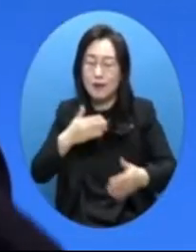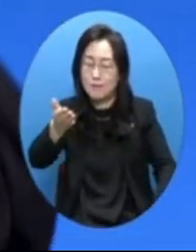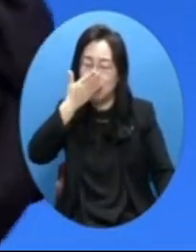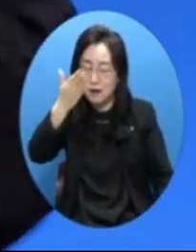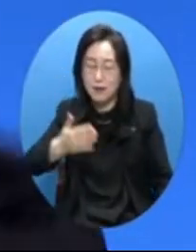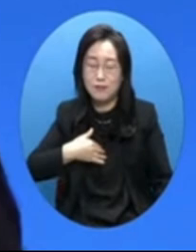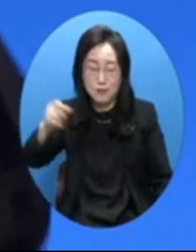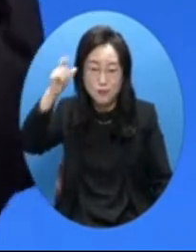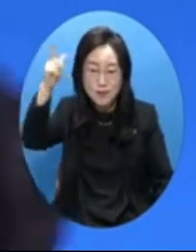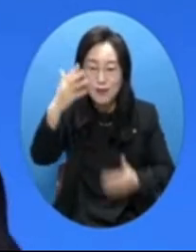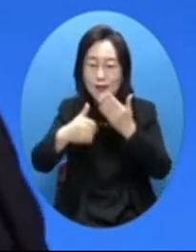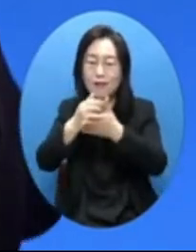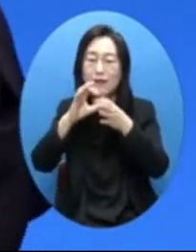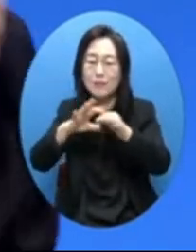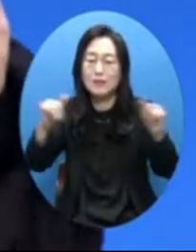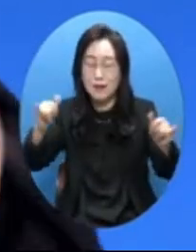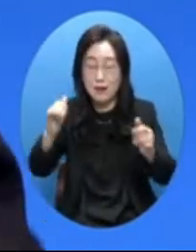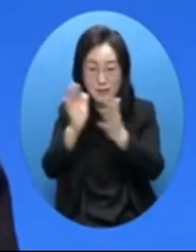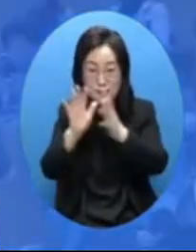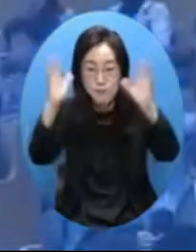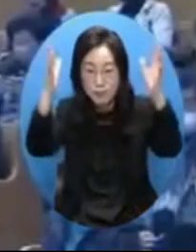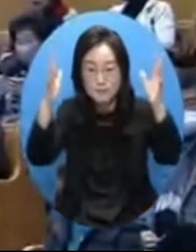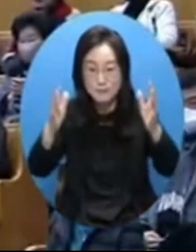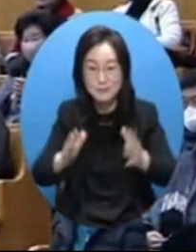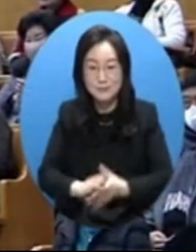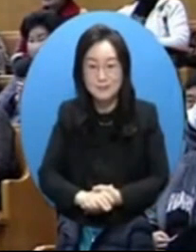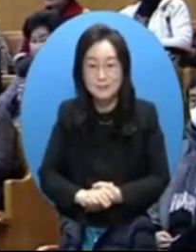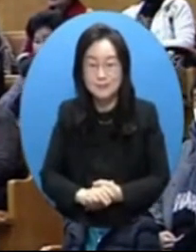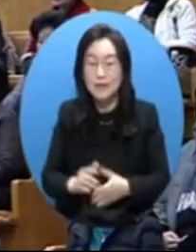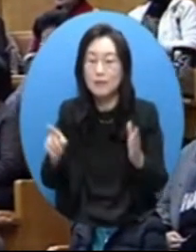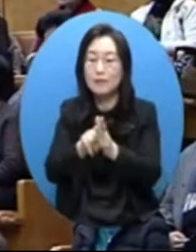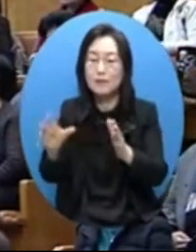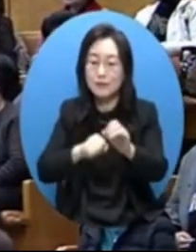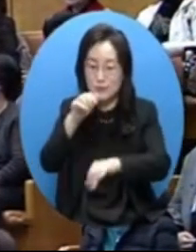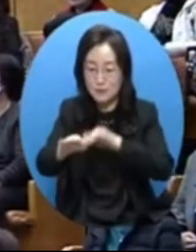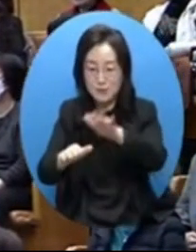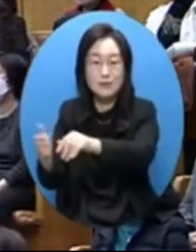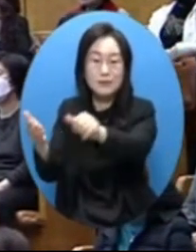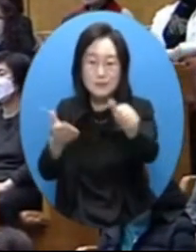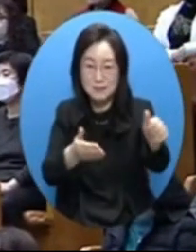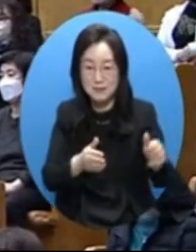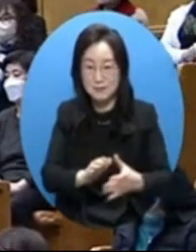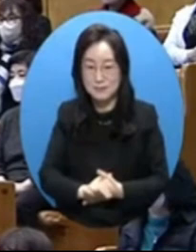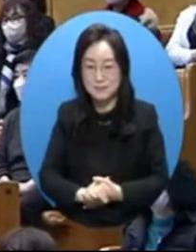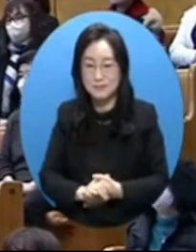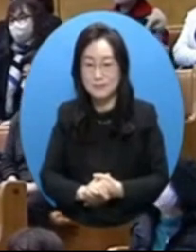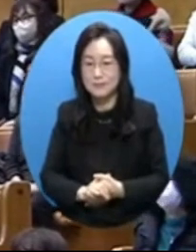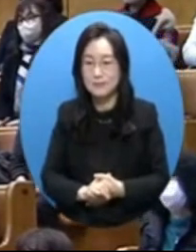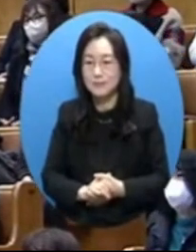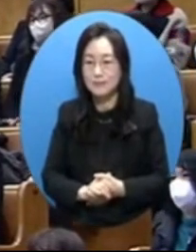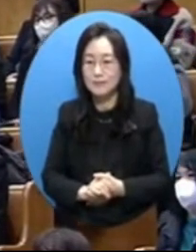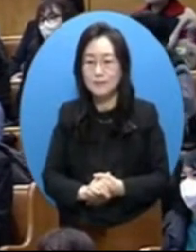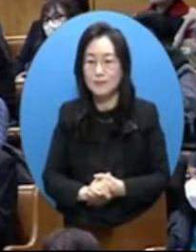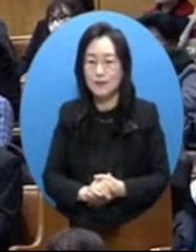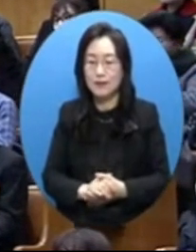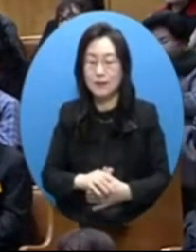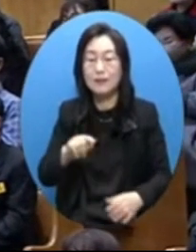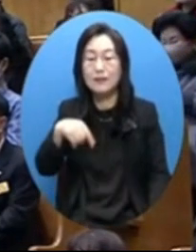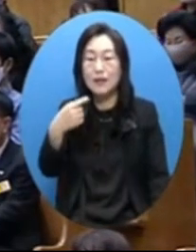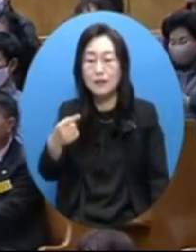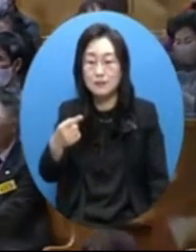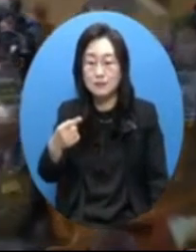있다 난 위대한 하나님의 사람이다 할렐루야 믿음으로 나가시길 바랍니다 그리고 나서